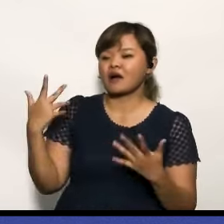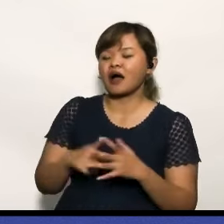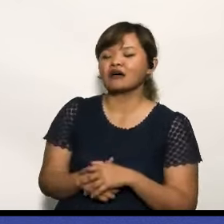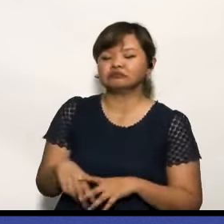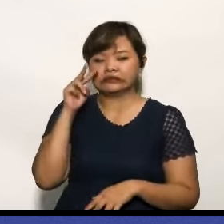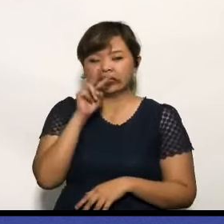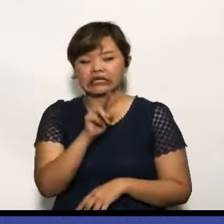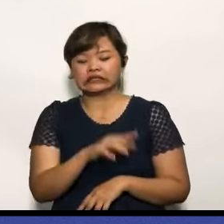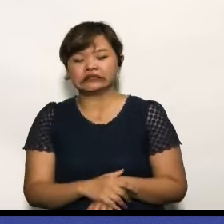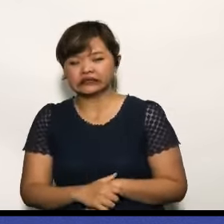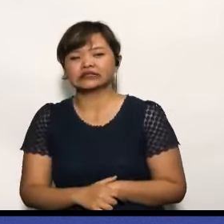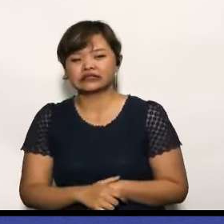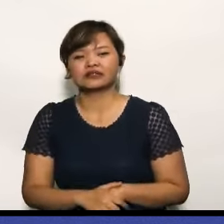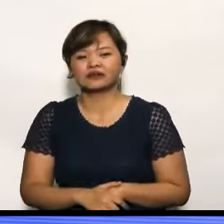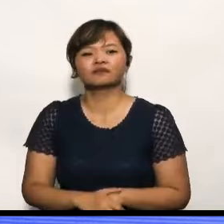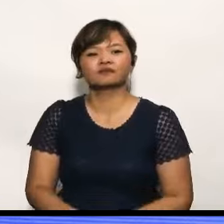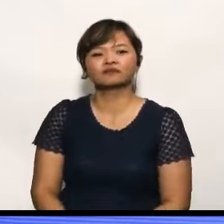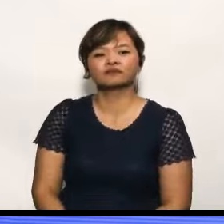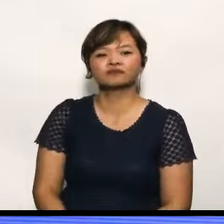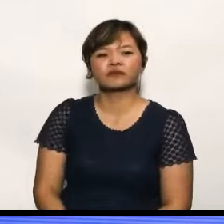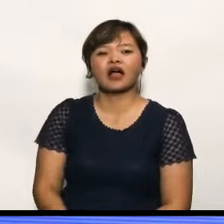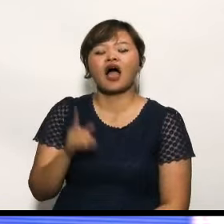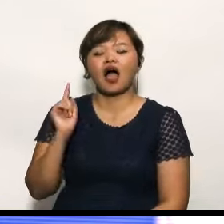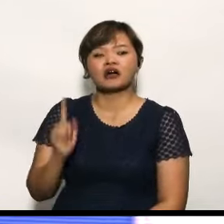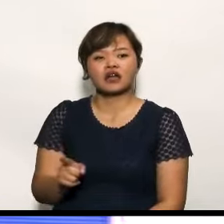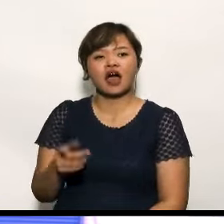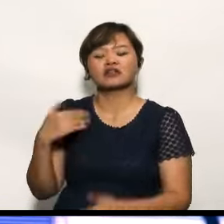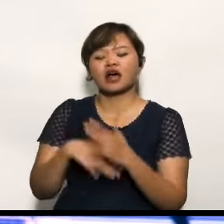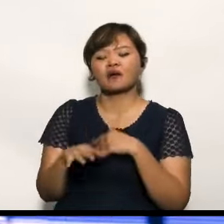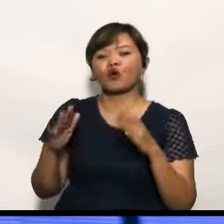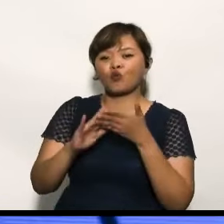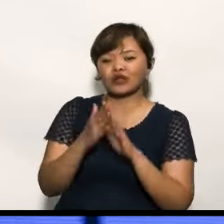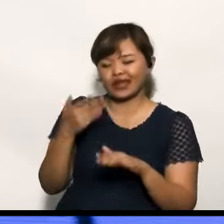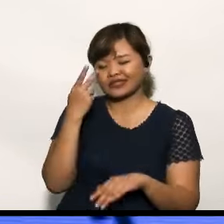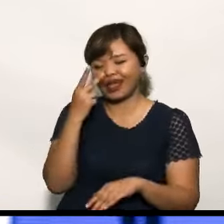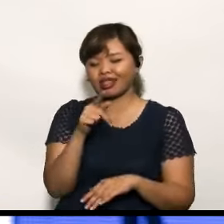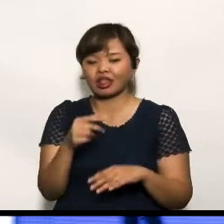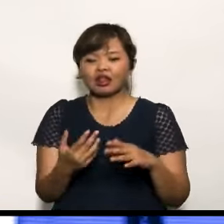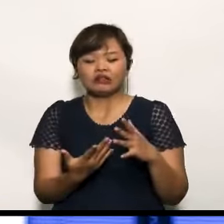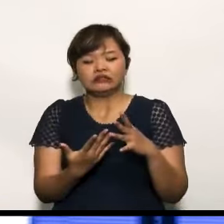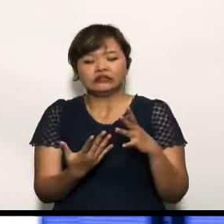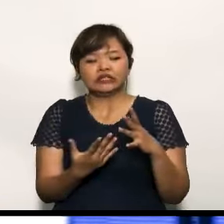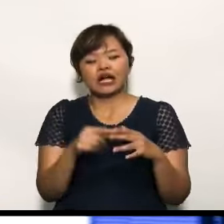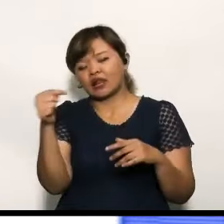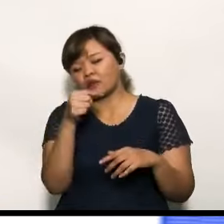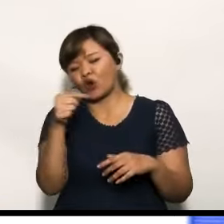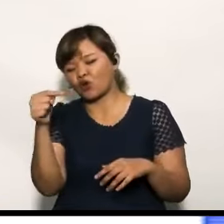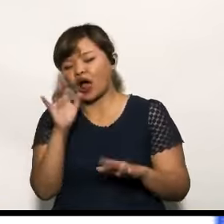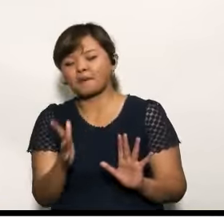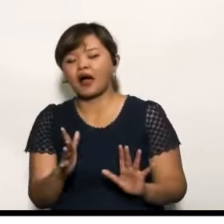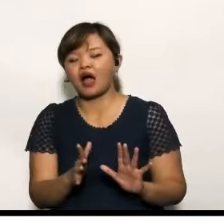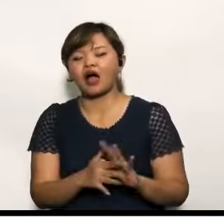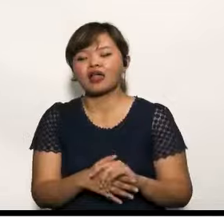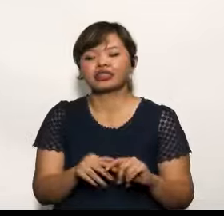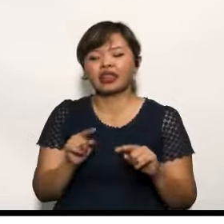Dia melihat itu semua. Saudara dalam satu komunitas, dalam grow, kelihatan kelemahan satu sama lain.